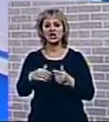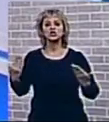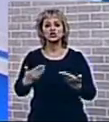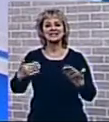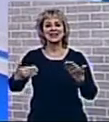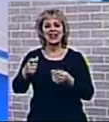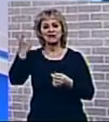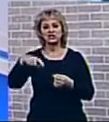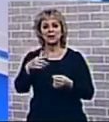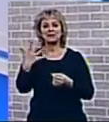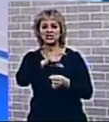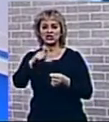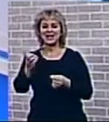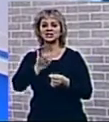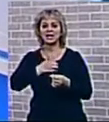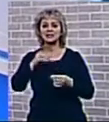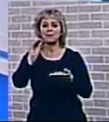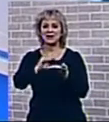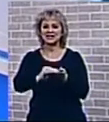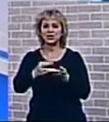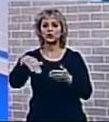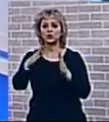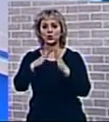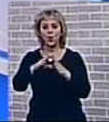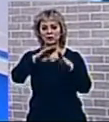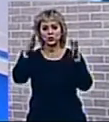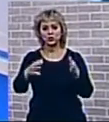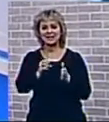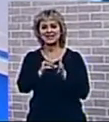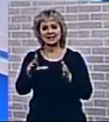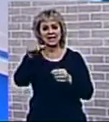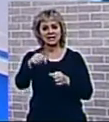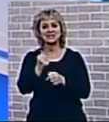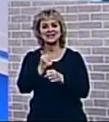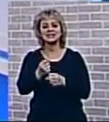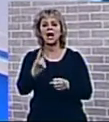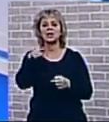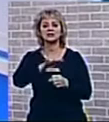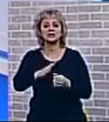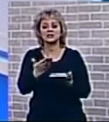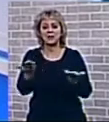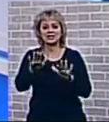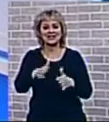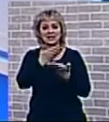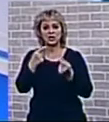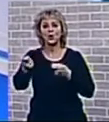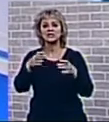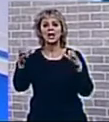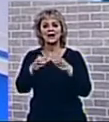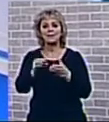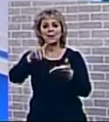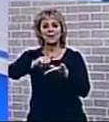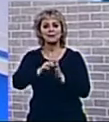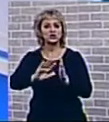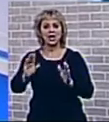Жильцы новочеркасской пятиэтажки хотели поставить на дом счетчик тепловой энергии, но сделать это оказалось негде. И управляющая компания